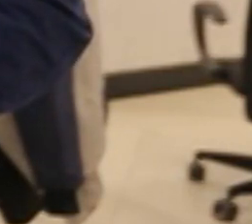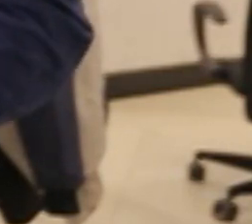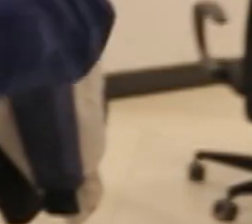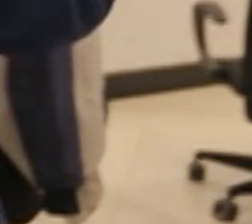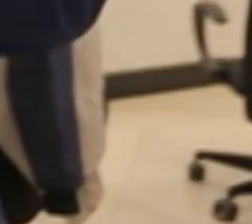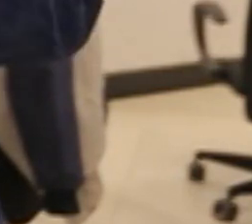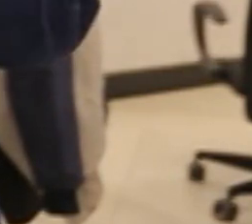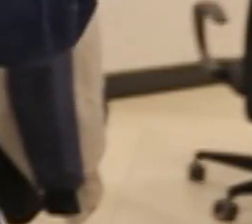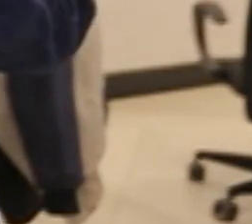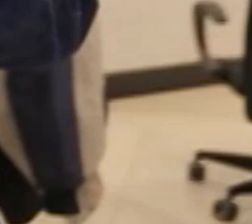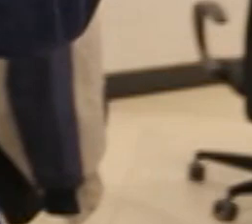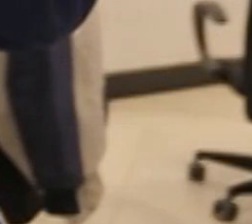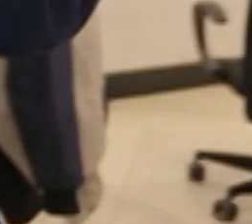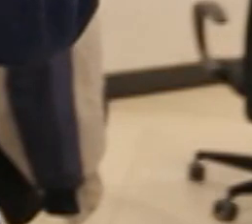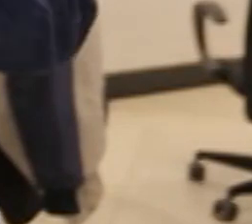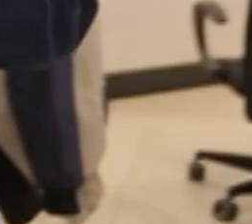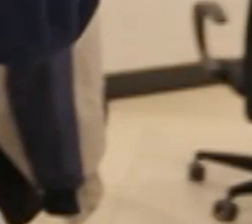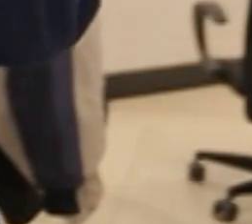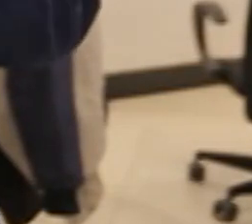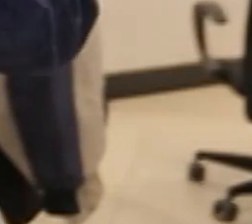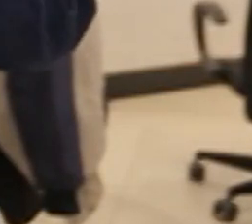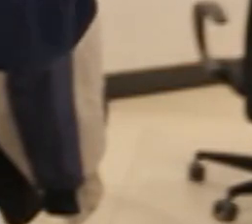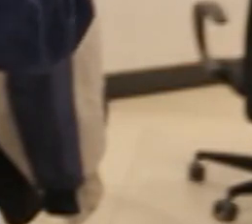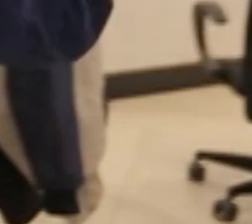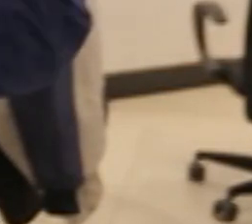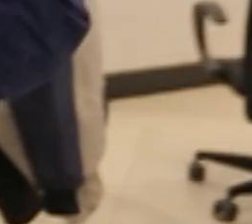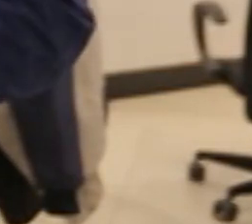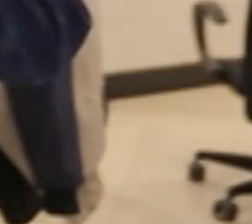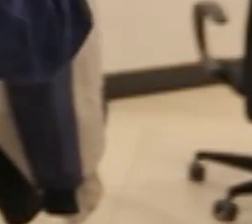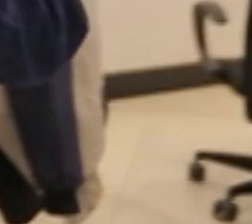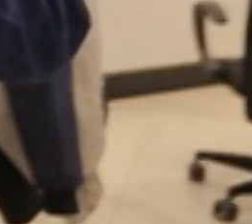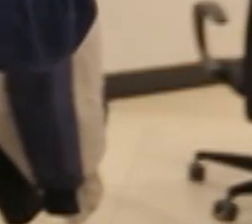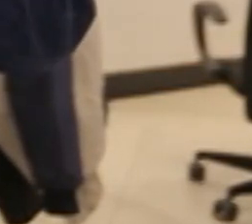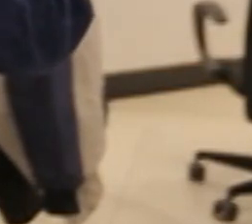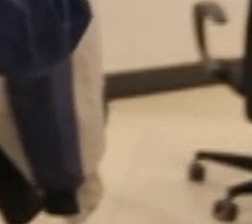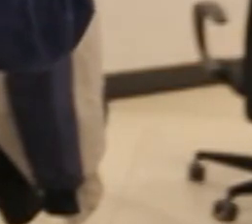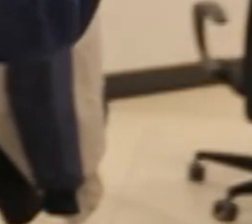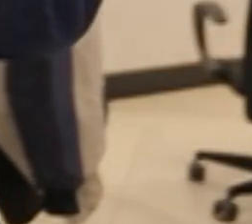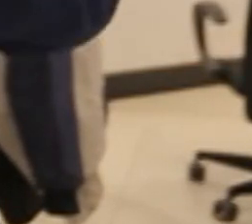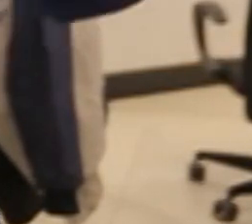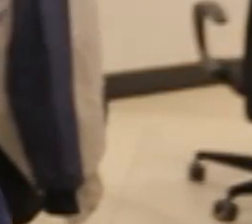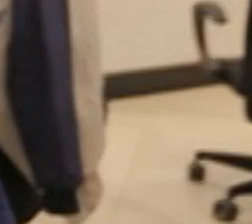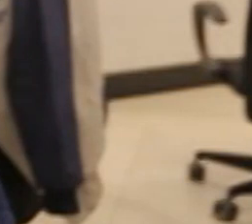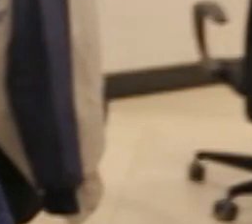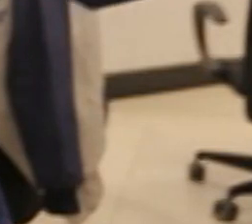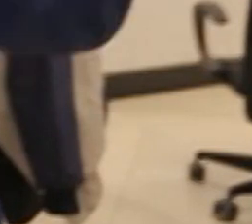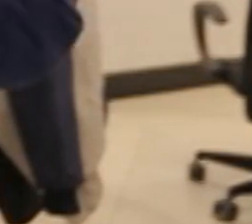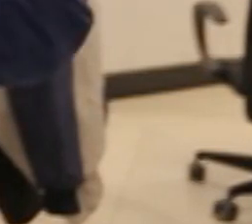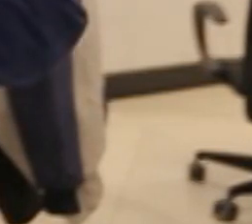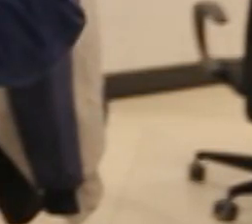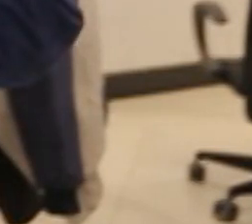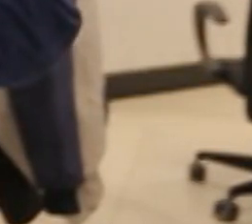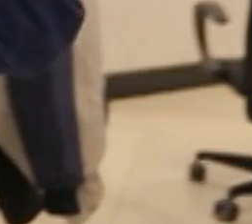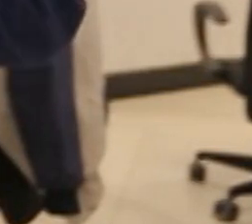bermanfaat untuk Anda dengan cara subscribe official iNews channel. Dan jangan lupa klik tombol